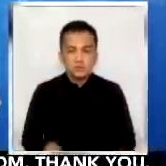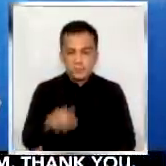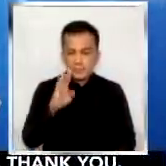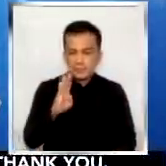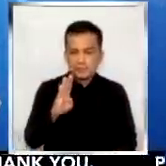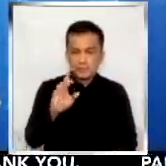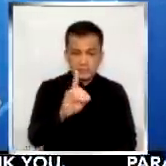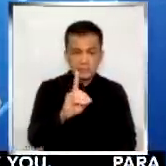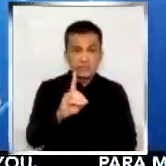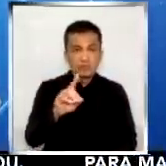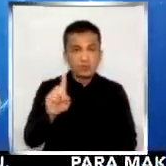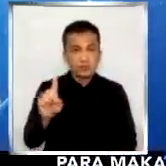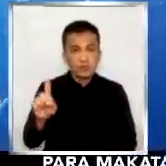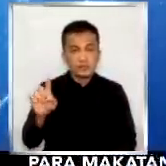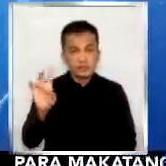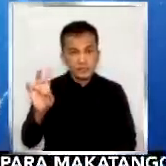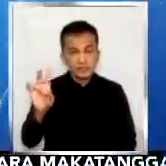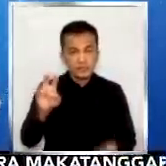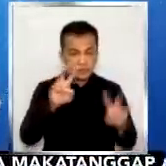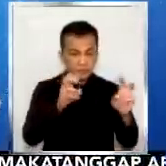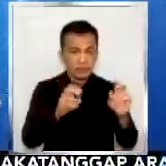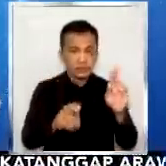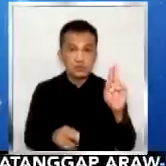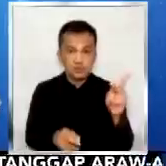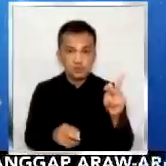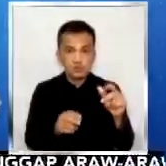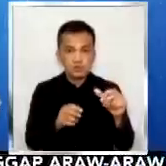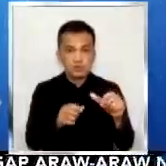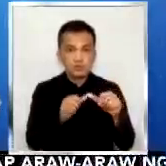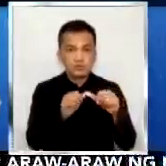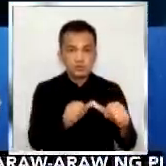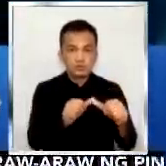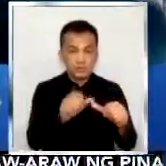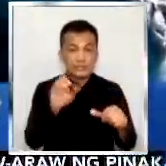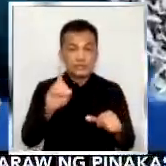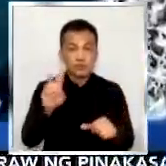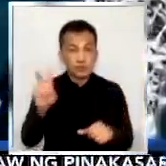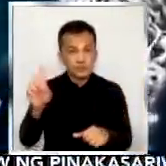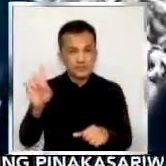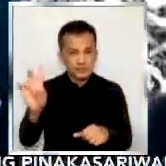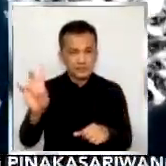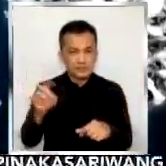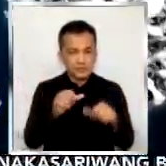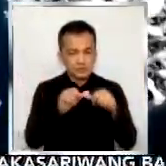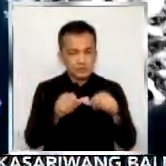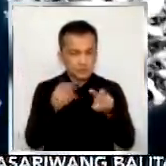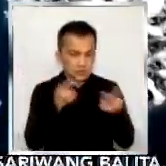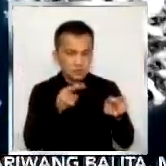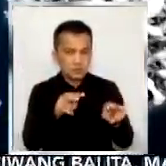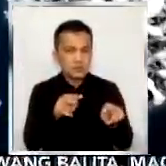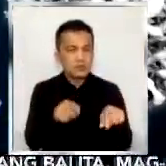sa UK na patuloy na kumakalat sa iba't ibang bansa. Tinutukoy rin ito bilang SARS-CoV-2